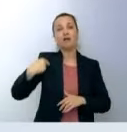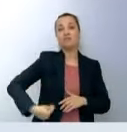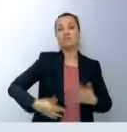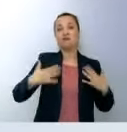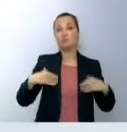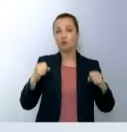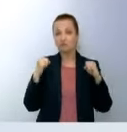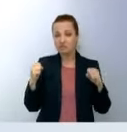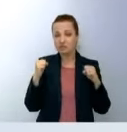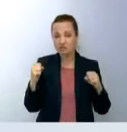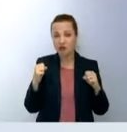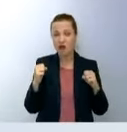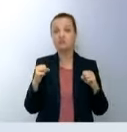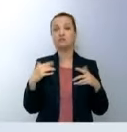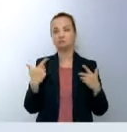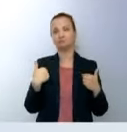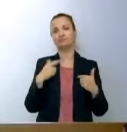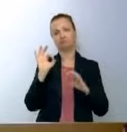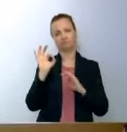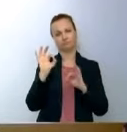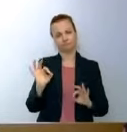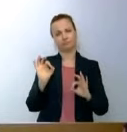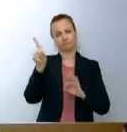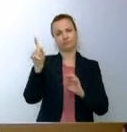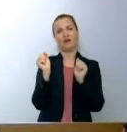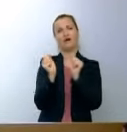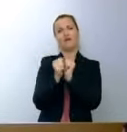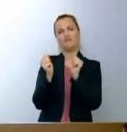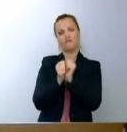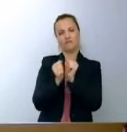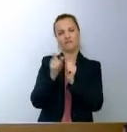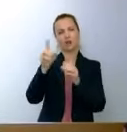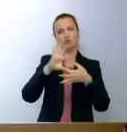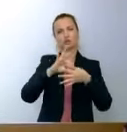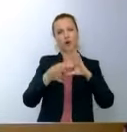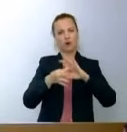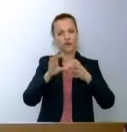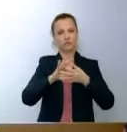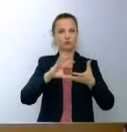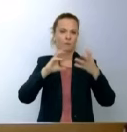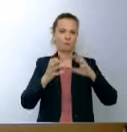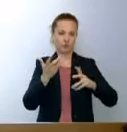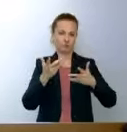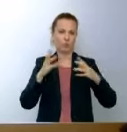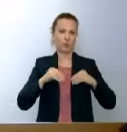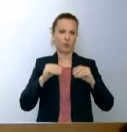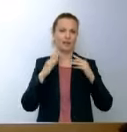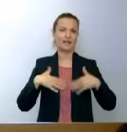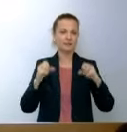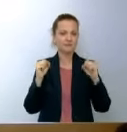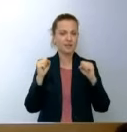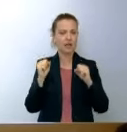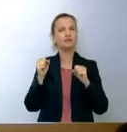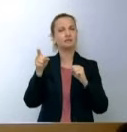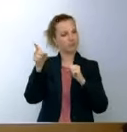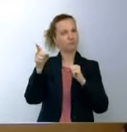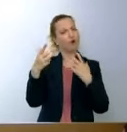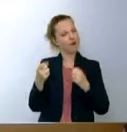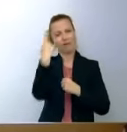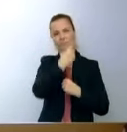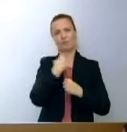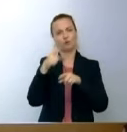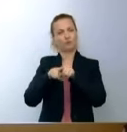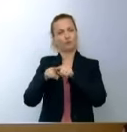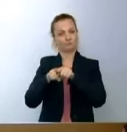τον παγκόσμιο οργανισμό υγείας και το φίλο μου το ο brenda μου τα λέει συχνά ευχαριστούμε ο για την συνεργασία συχνά στο γραφείο μου είμαστε πρώτοι στην